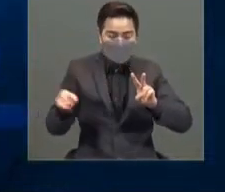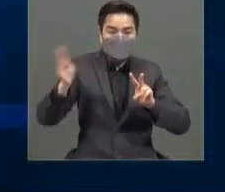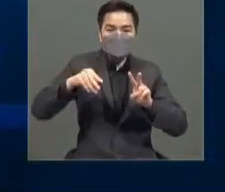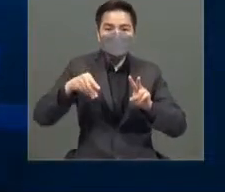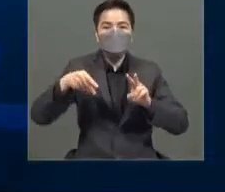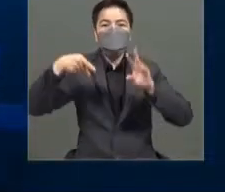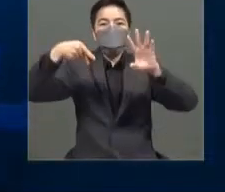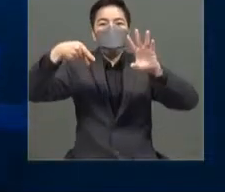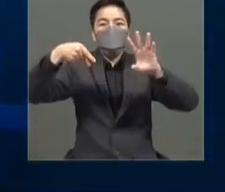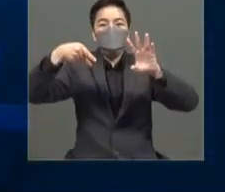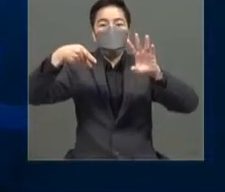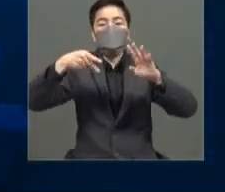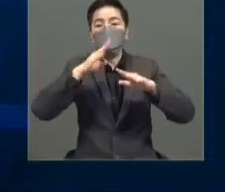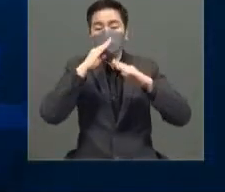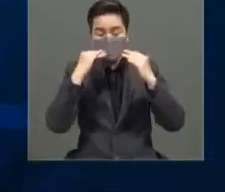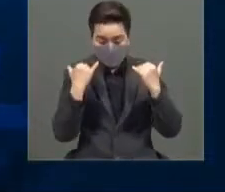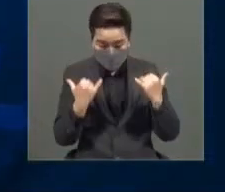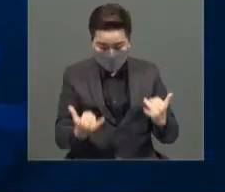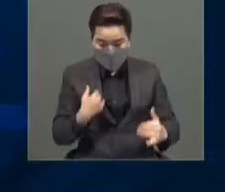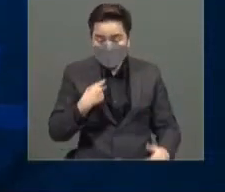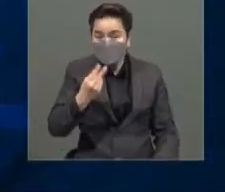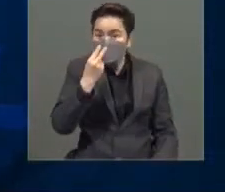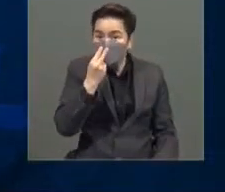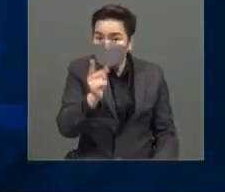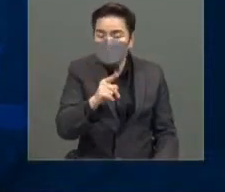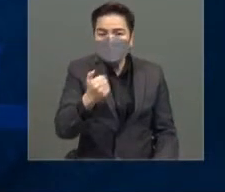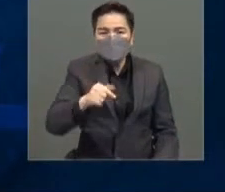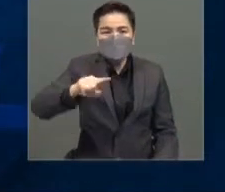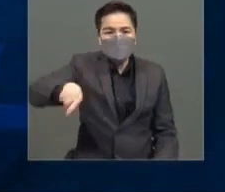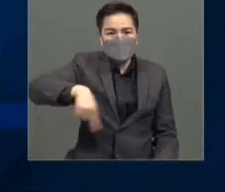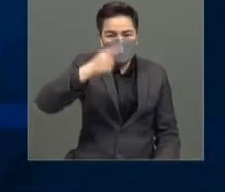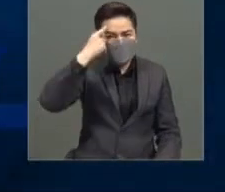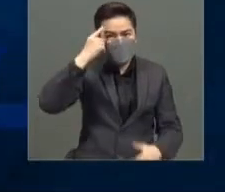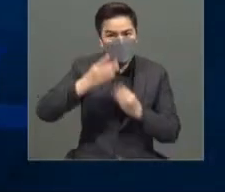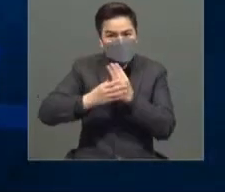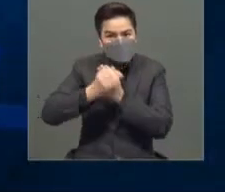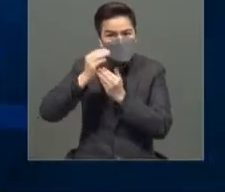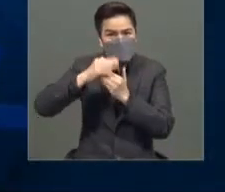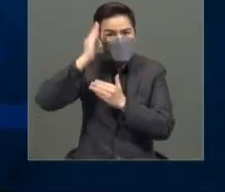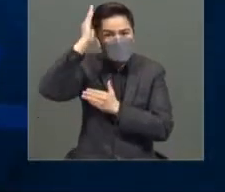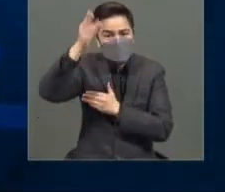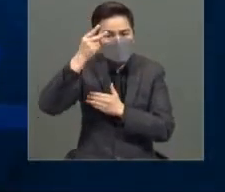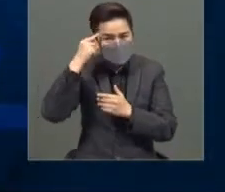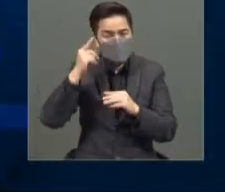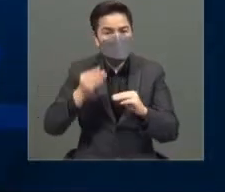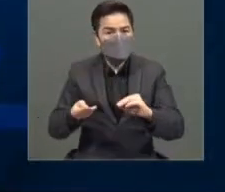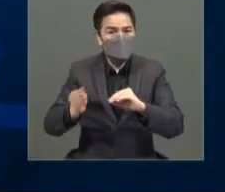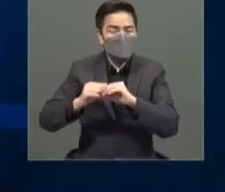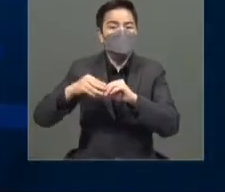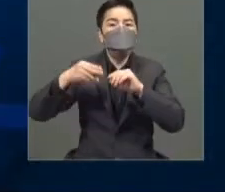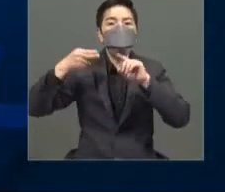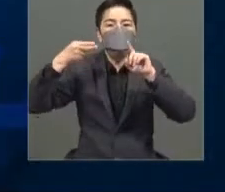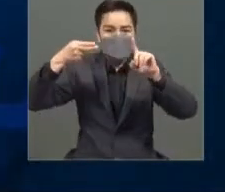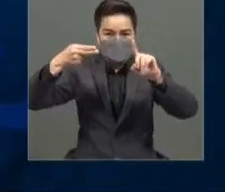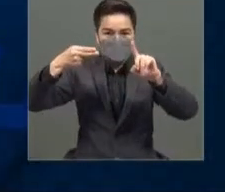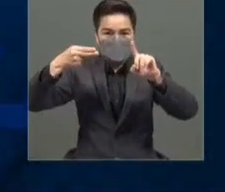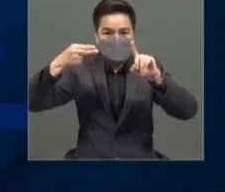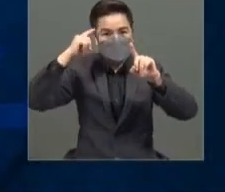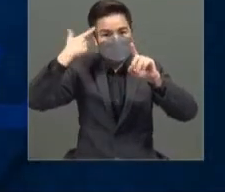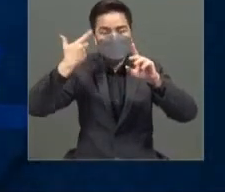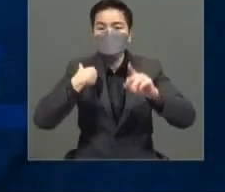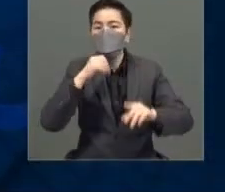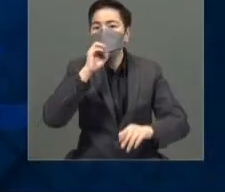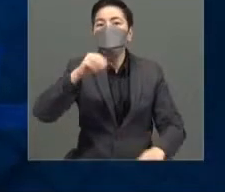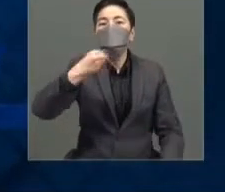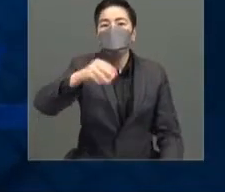4,000 ตอนนี้เนี่ยถ้าสมมติว่าเราคาดการไปในสัปดาห์หน้าเนี่ยอาจจะยังขึ้นได้ถึง 10,000 ตรงนี้ต้องเรียนให้ทุ